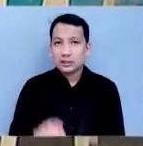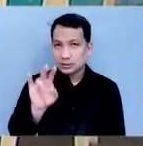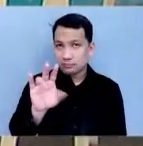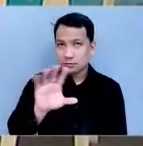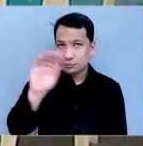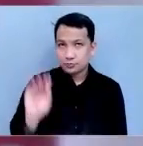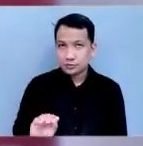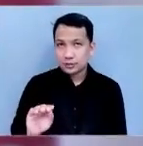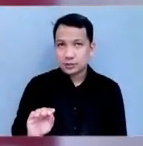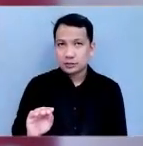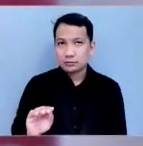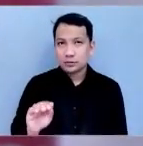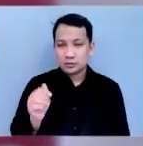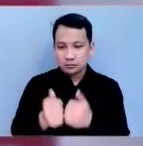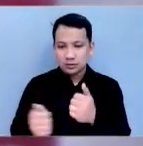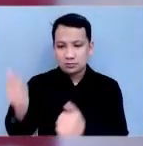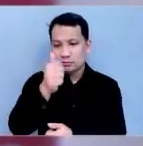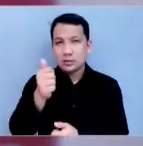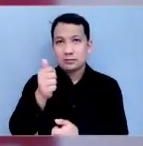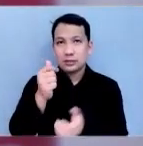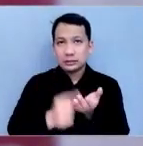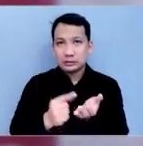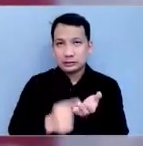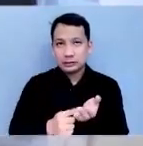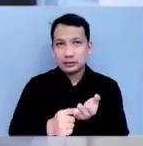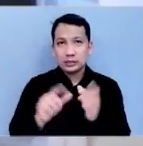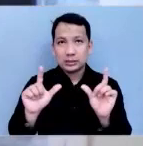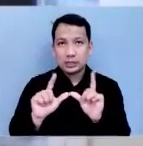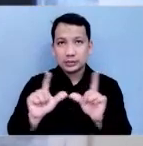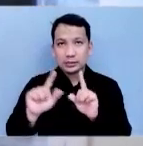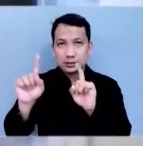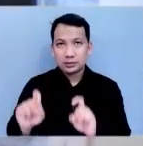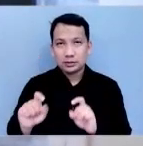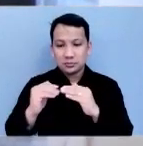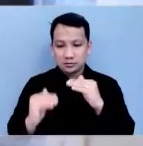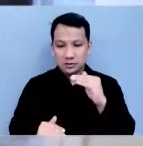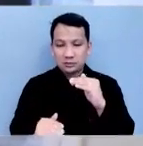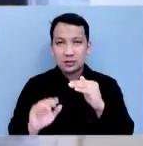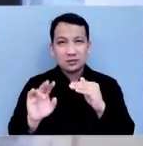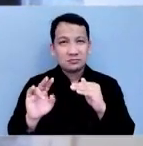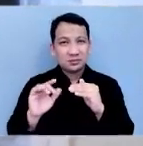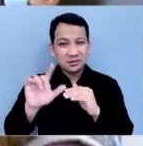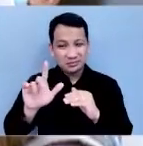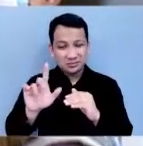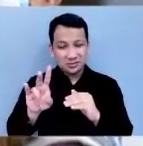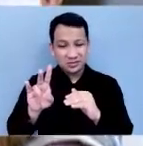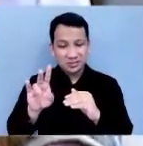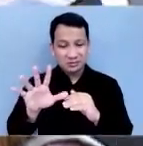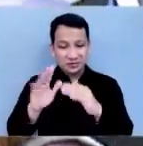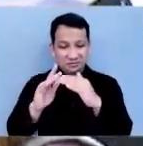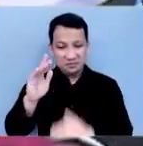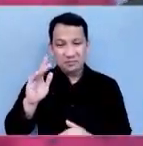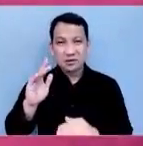75% ang itinakdang passing grade sa nursing licensure examination. Kaya kung mas mababa dyan ang nakuha na examinee, better luck next time. Pero